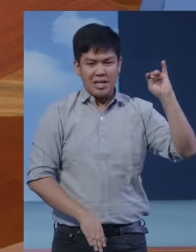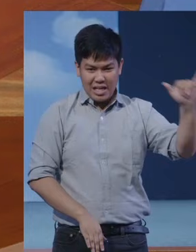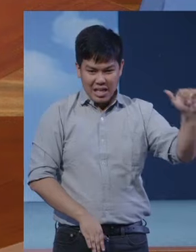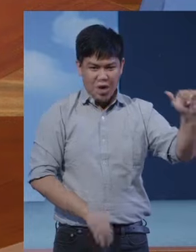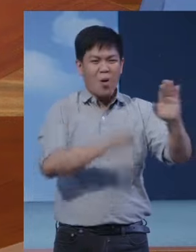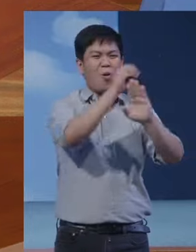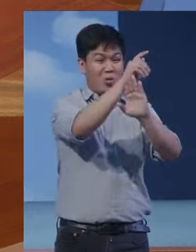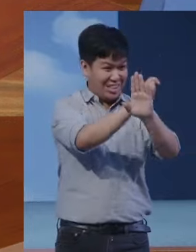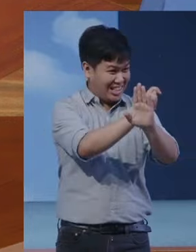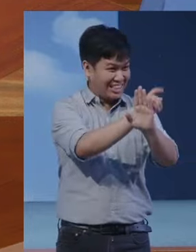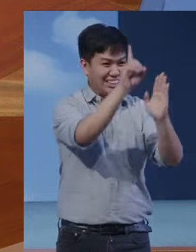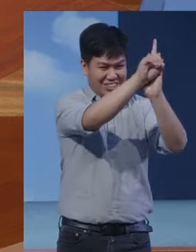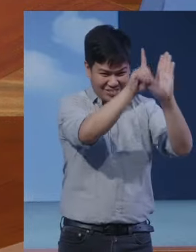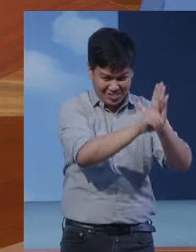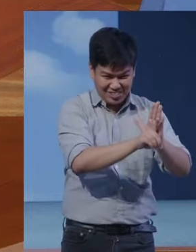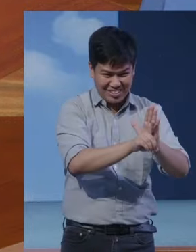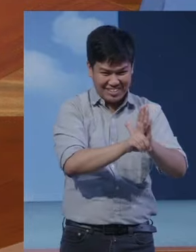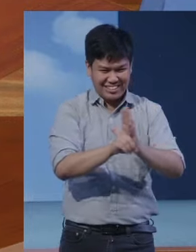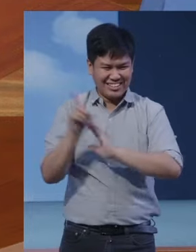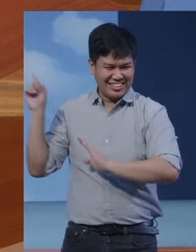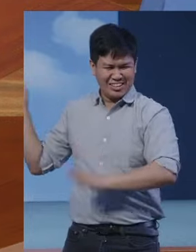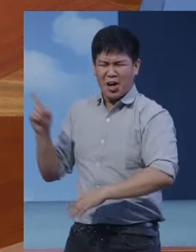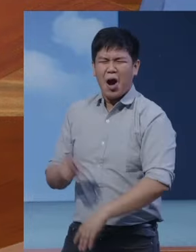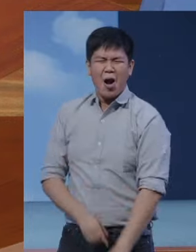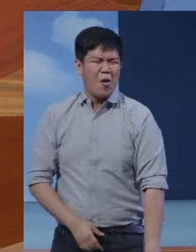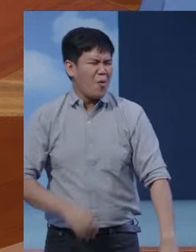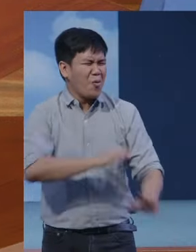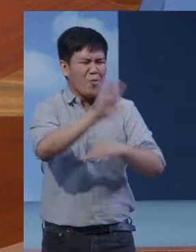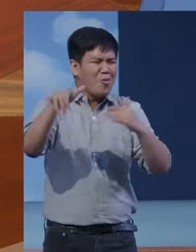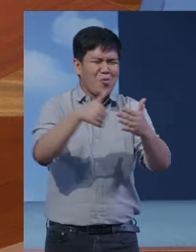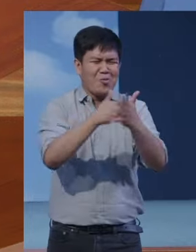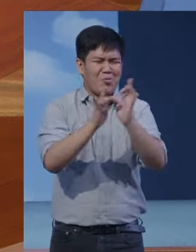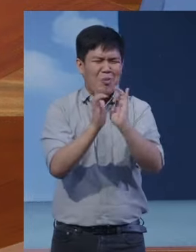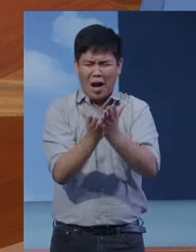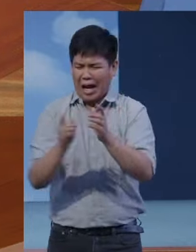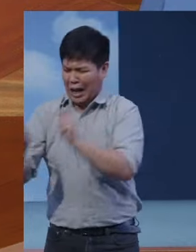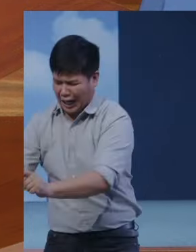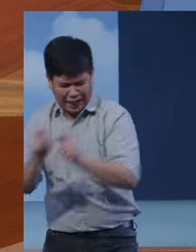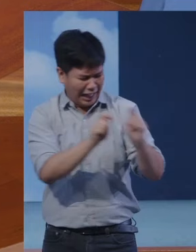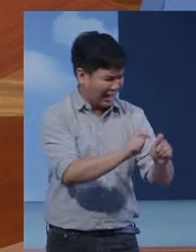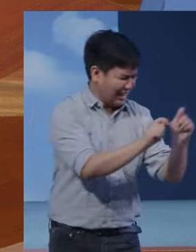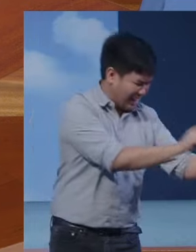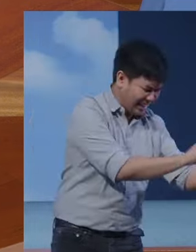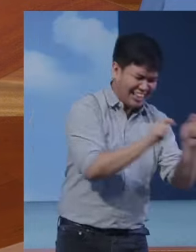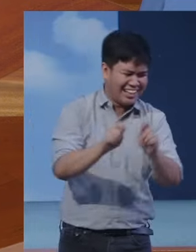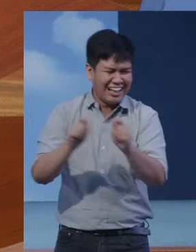Testament Grabe talaga Ong Si pastor BJ buong Bibliya palagi ang